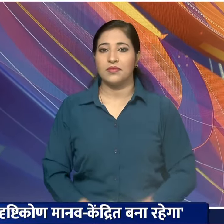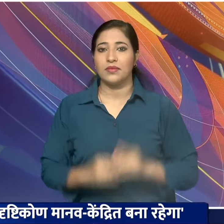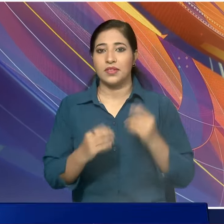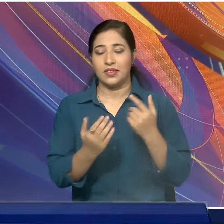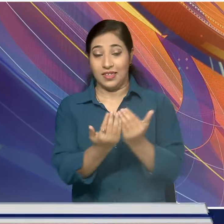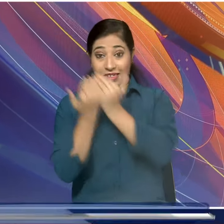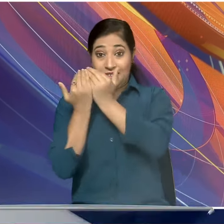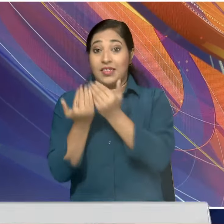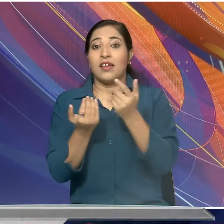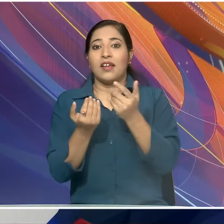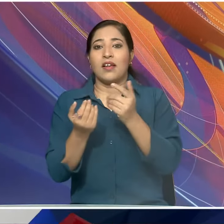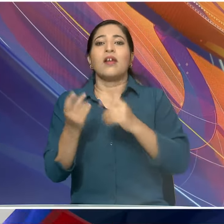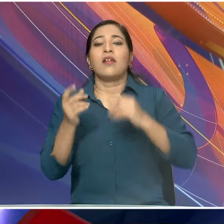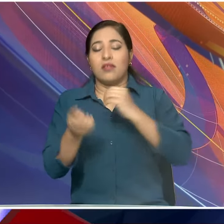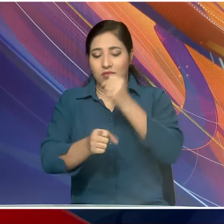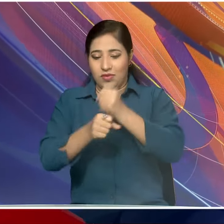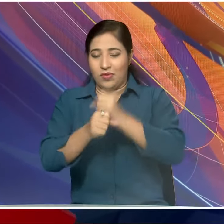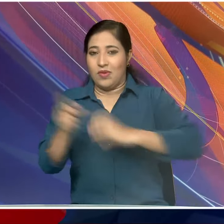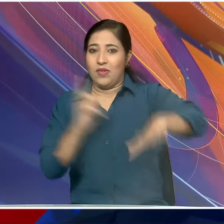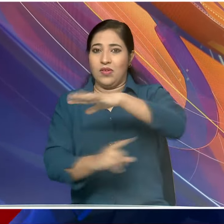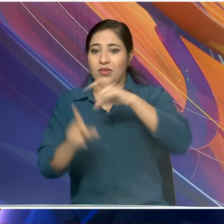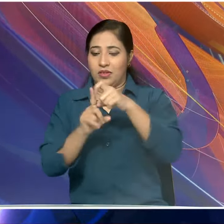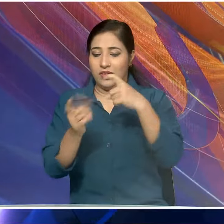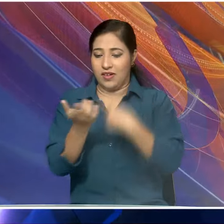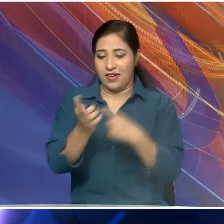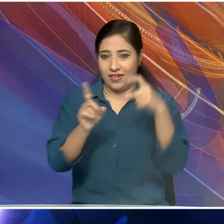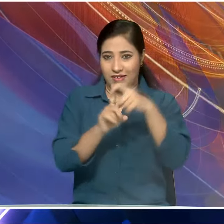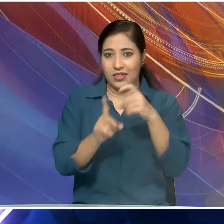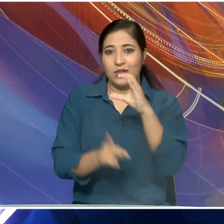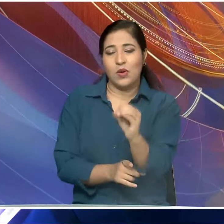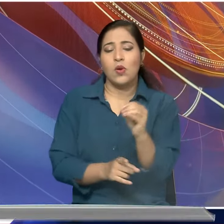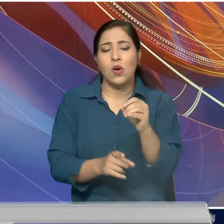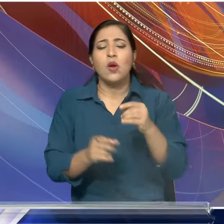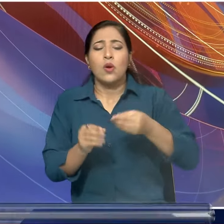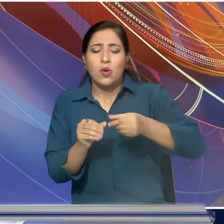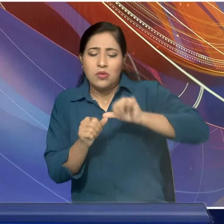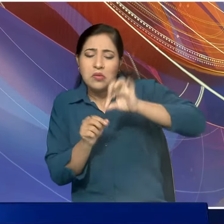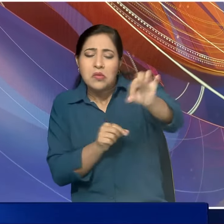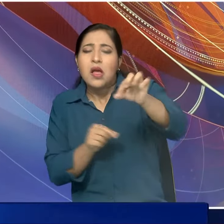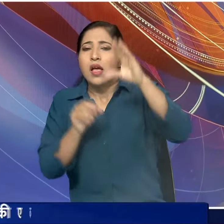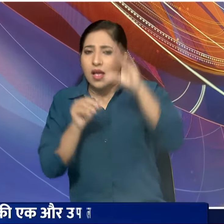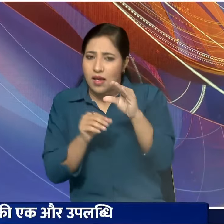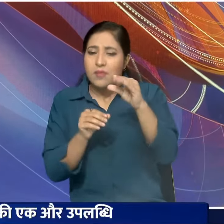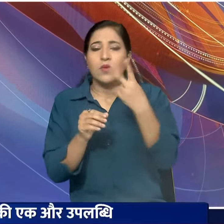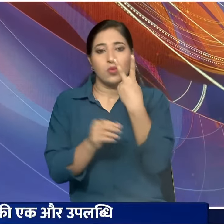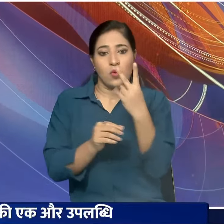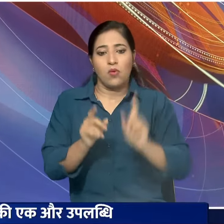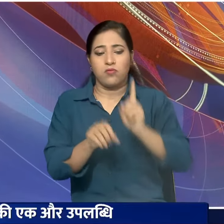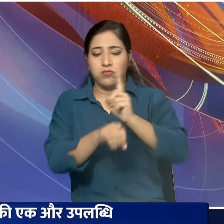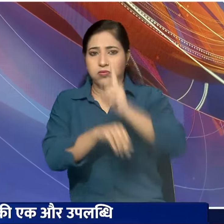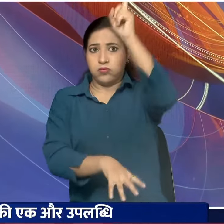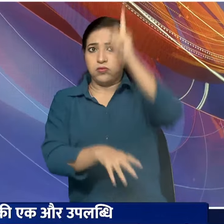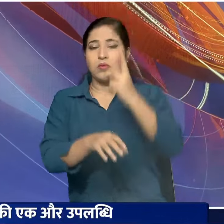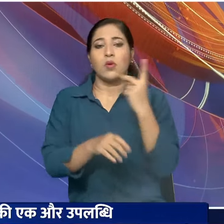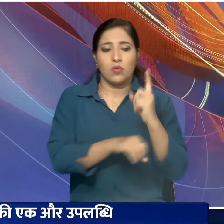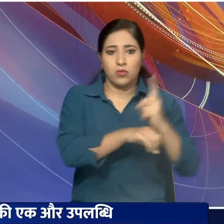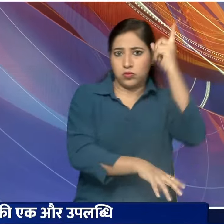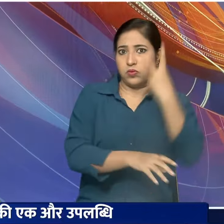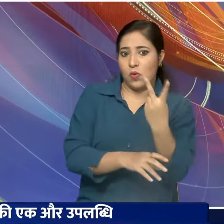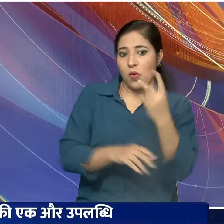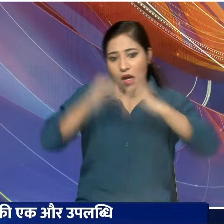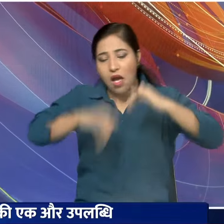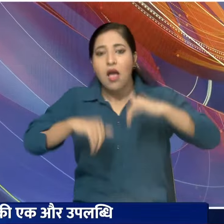रक्षा अनुसंधान और विकास संगठन डीआरडीओ ने कल कम दूरी की वायु रक्षा प्रणाली मिसाइल के दो सफल परीक्षण किए। परीक्षण उड़ान ओडिशा